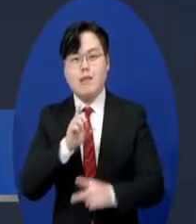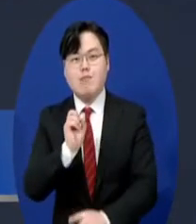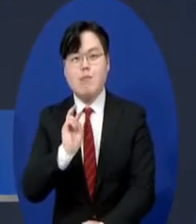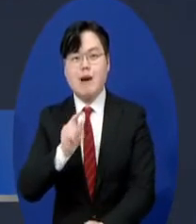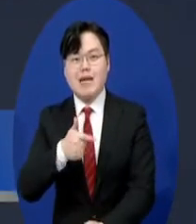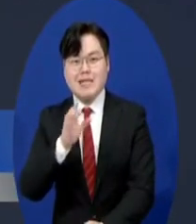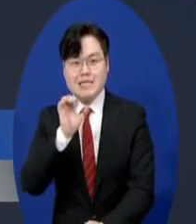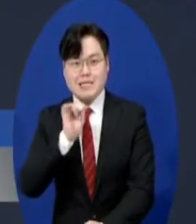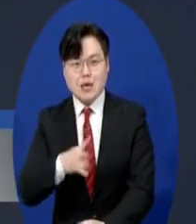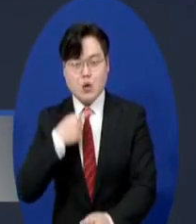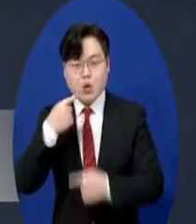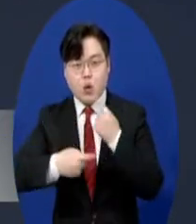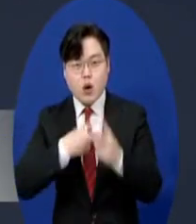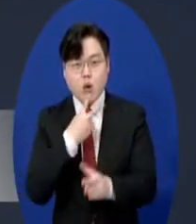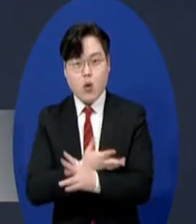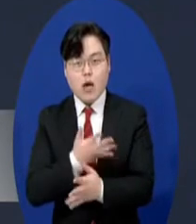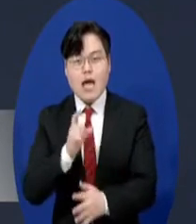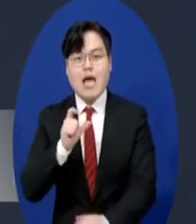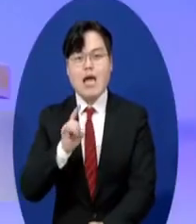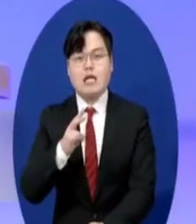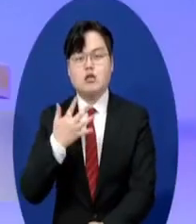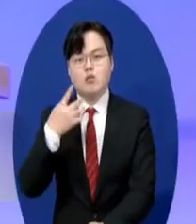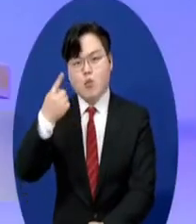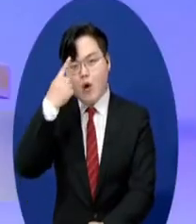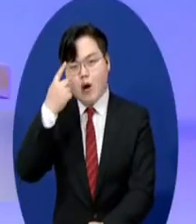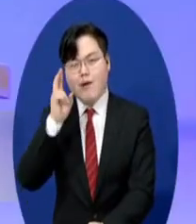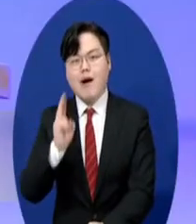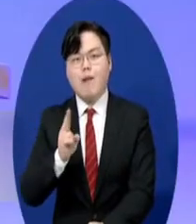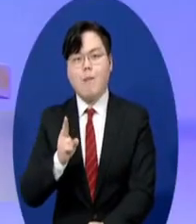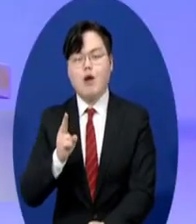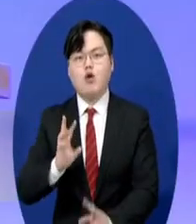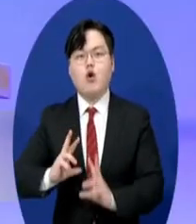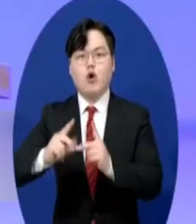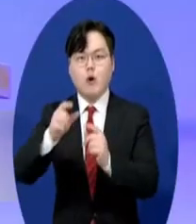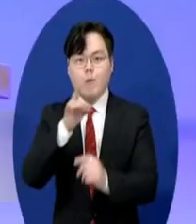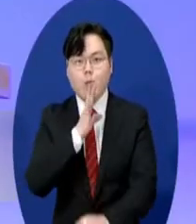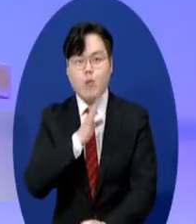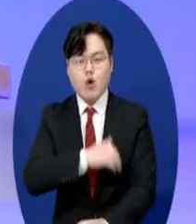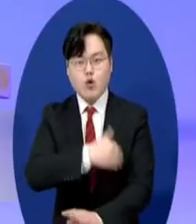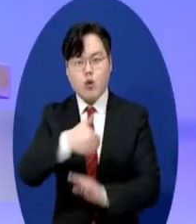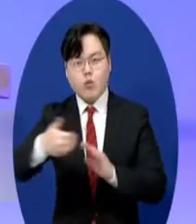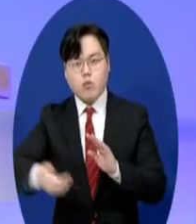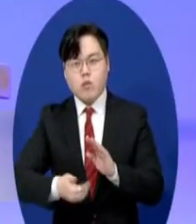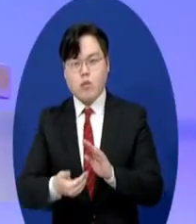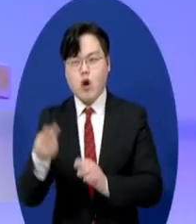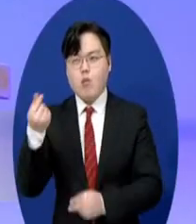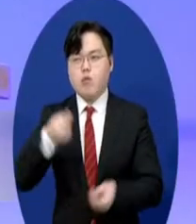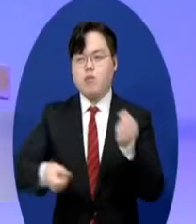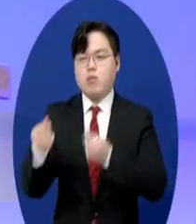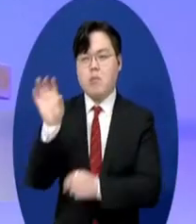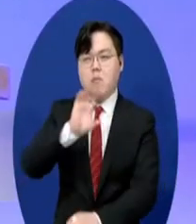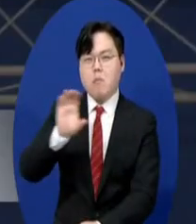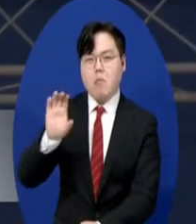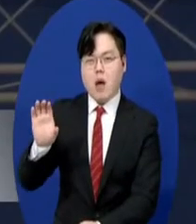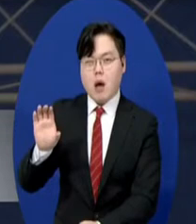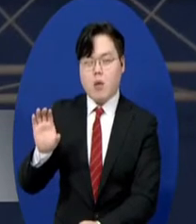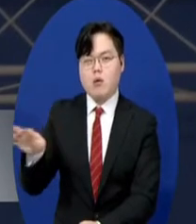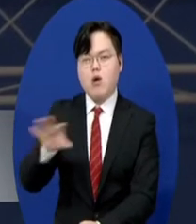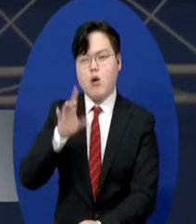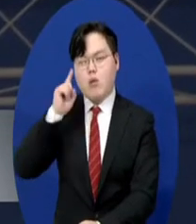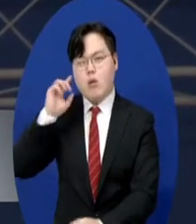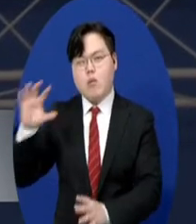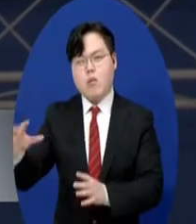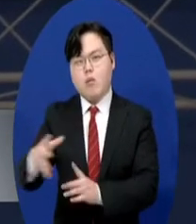хүрээнд Эрдэнэс Монгол компани үйл ажиллагааны бүтц өөрчлөгдөнө. Өөрөөр хэлбэл уул уурхайн томоохон хөрөнгө оруулагч компаниудын хөрөнгө